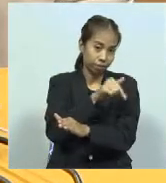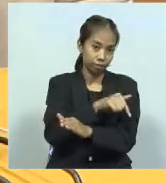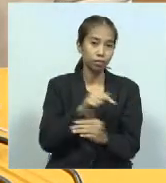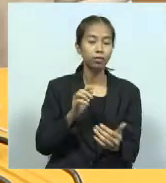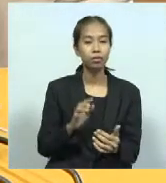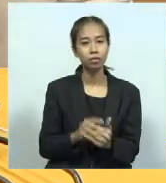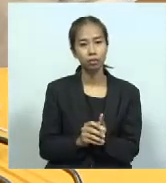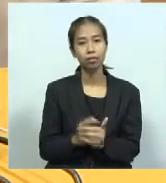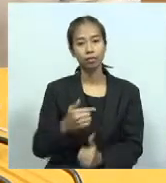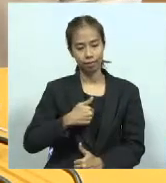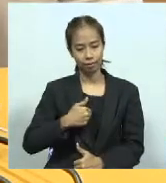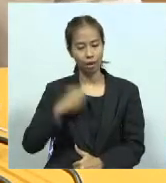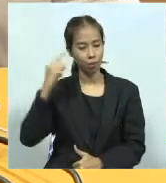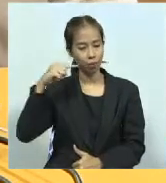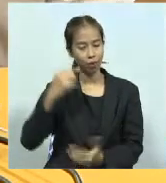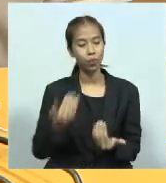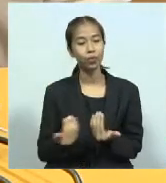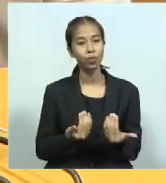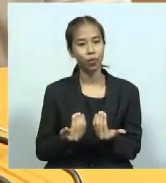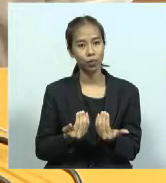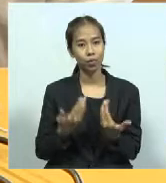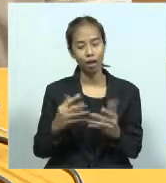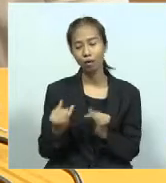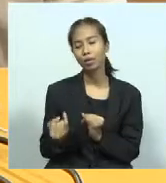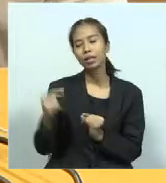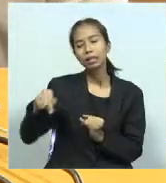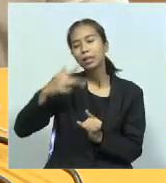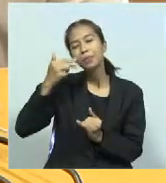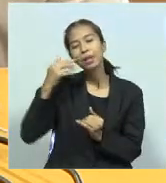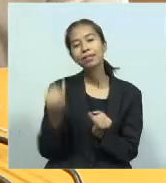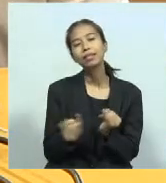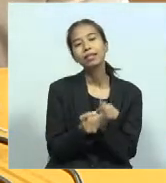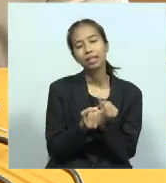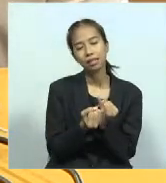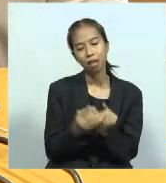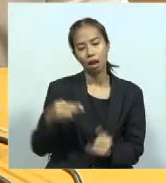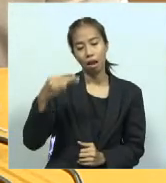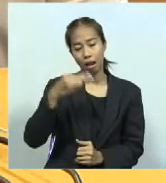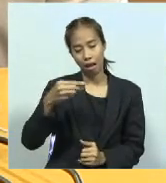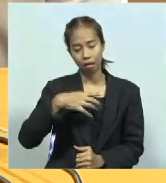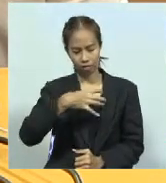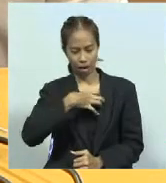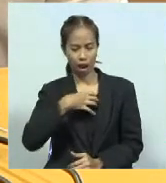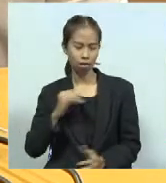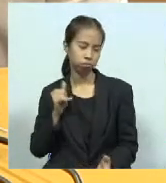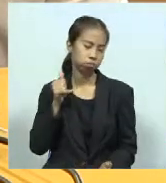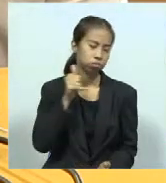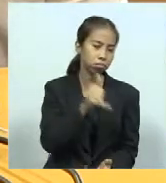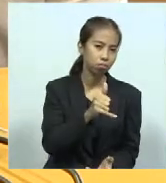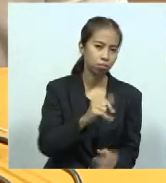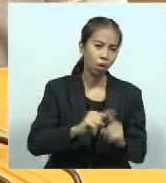คือเพิ่งมีลูกสาวแล้วเขาสนิทกับหลานคือหลานอยากมาเยี่ยมแต่ว่าเ